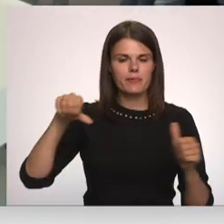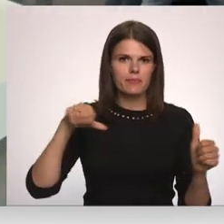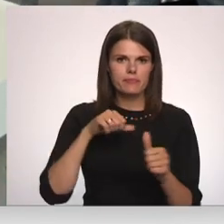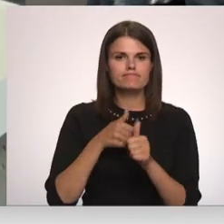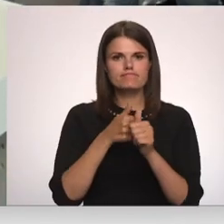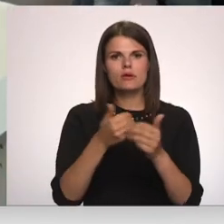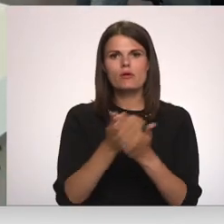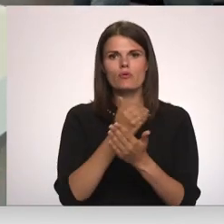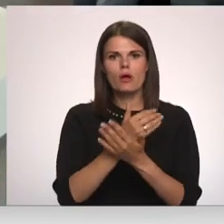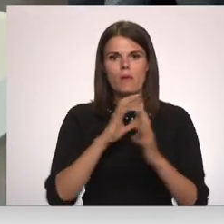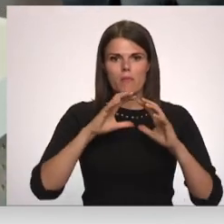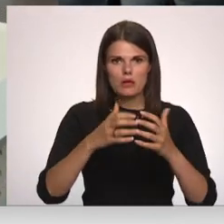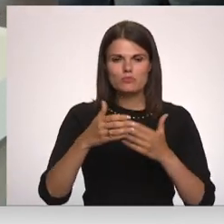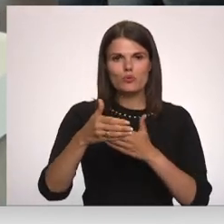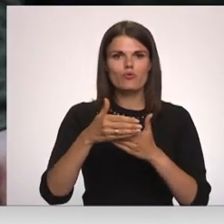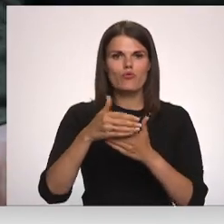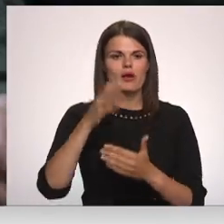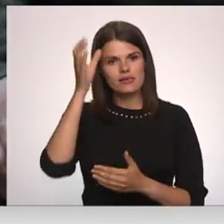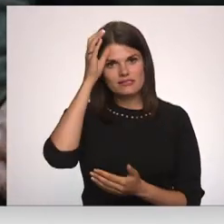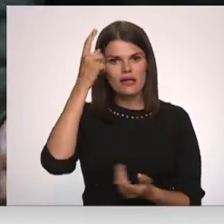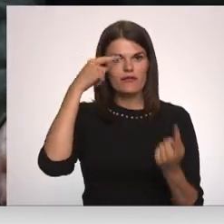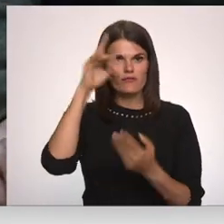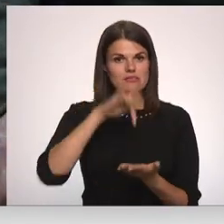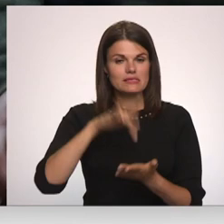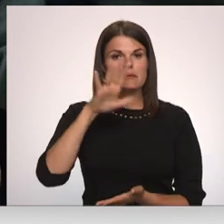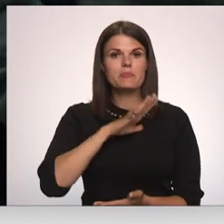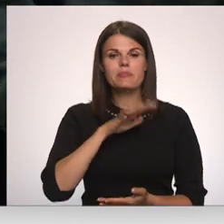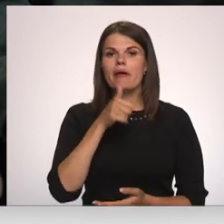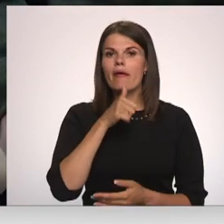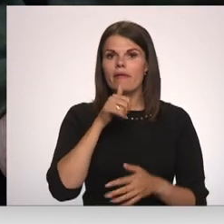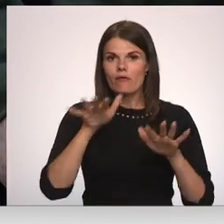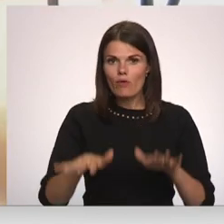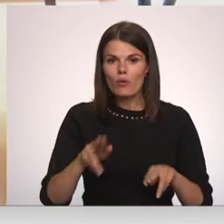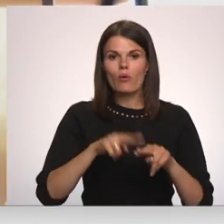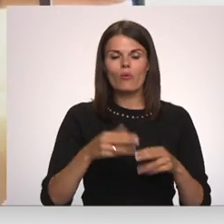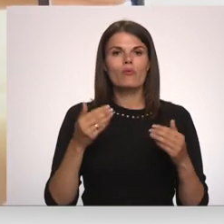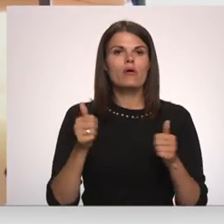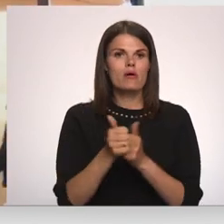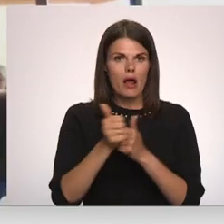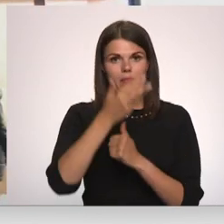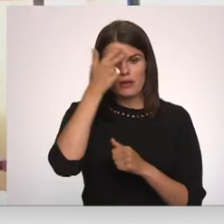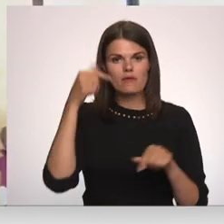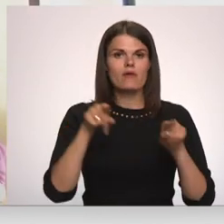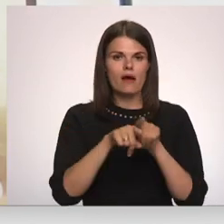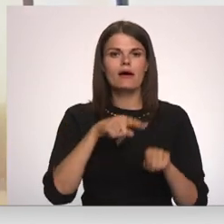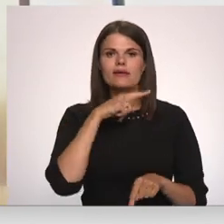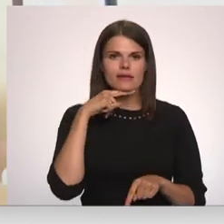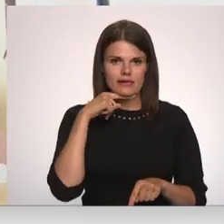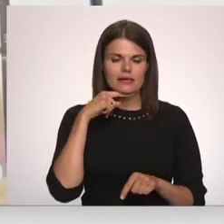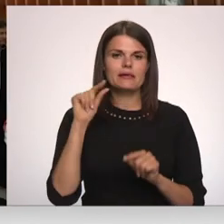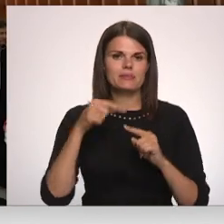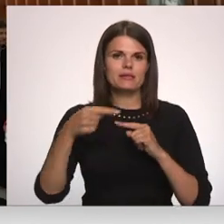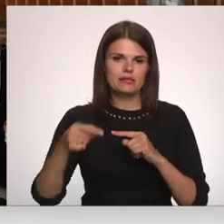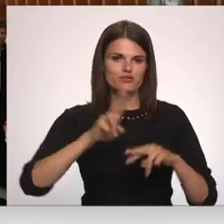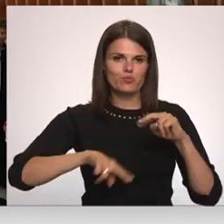pasaulē. Tuvākais zinātnes un inovāciju centrs līdz šim atradies Igaunijā, un arī kaimiņi lietuvieši iecerējuši savu centru izveidot visdrīzākajā